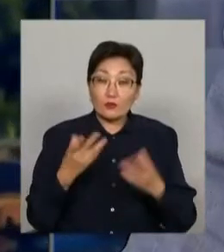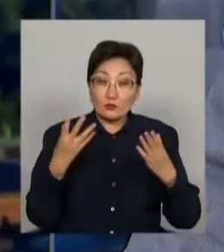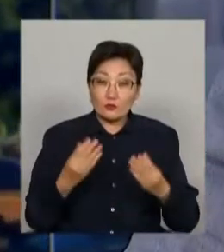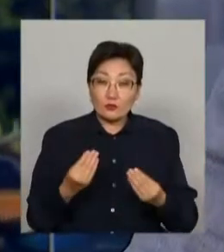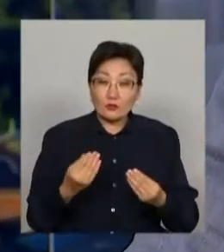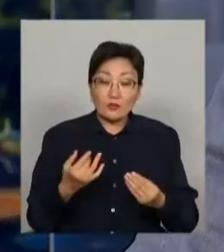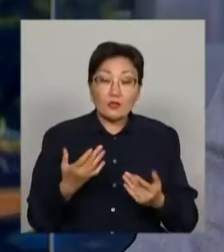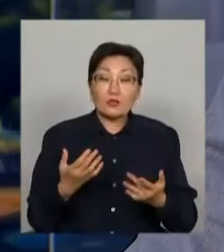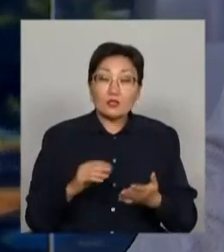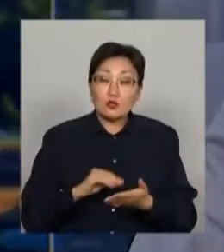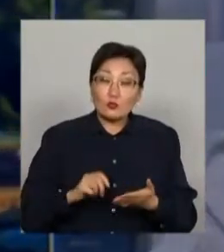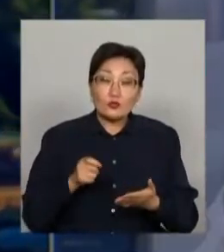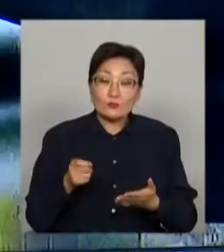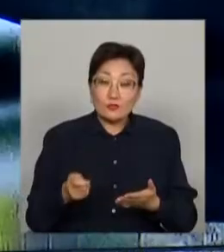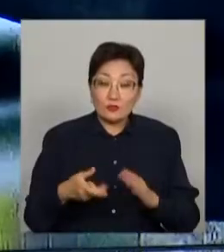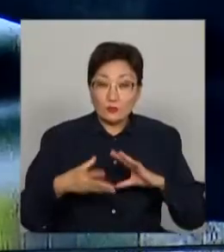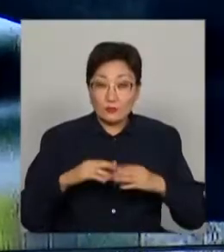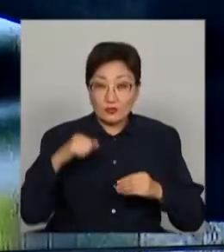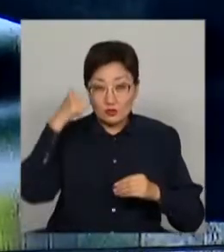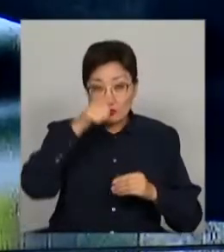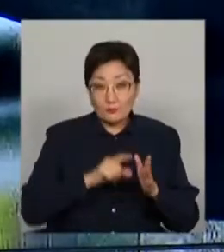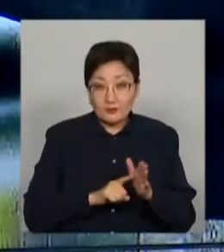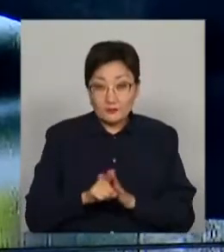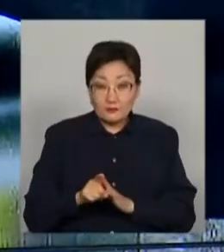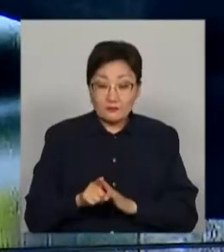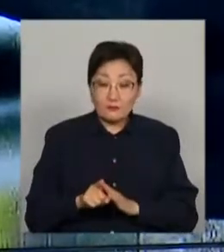келіп түседі? Жалпы жыл басынан